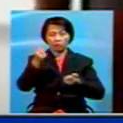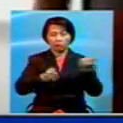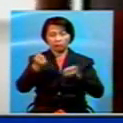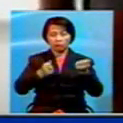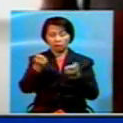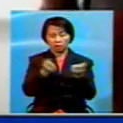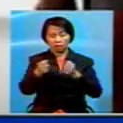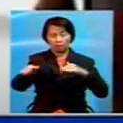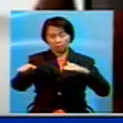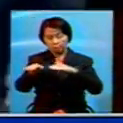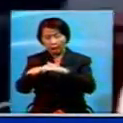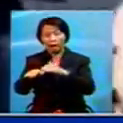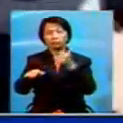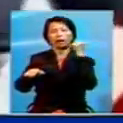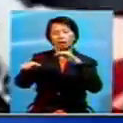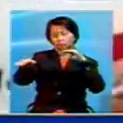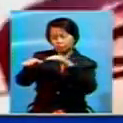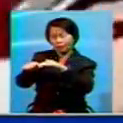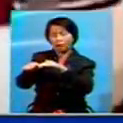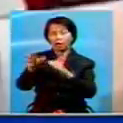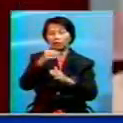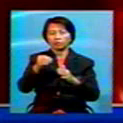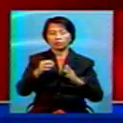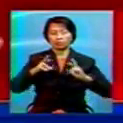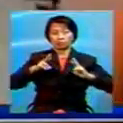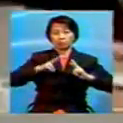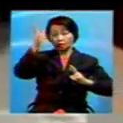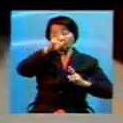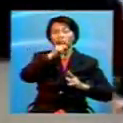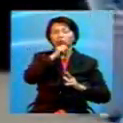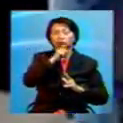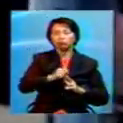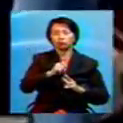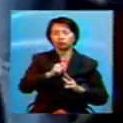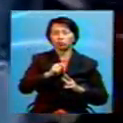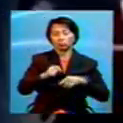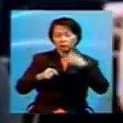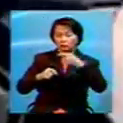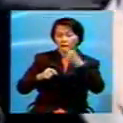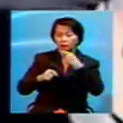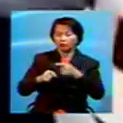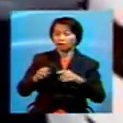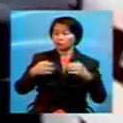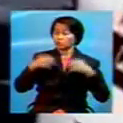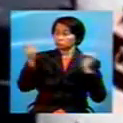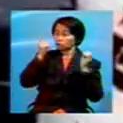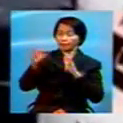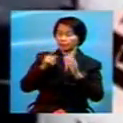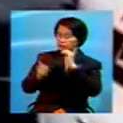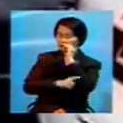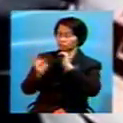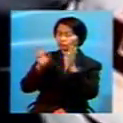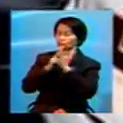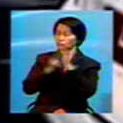dipandu dilangkar dari arah belakang manakala pesara kerajaan yang melanggar kenderaan wanita itu berkata beliau tidak akan mengambil tindakan